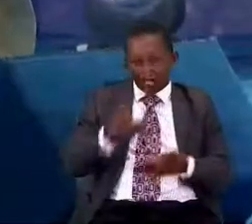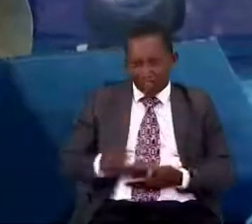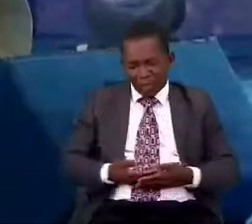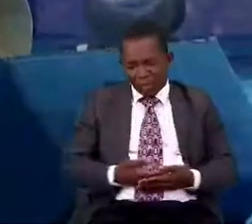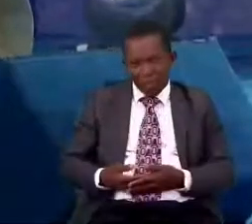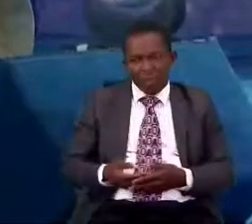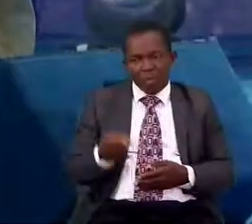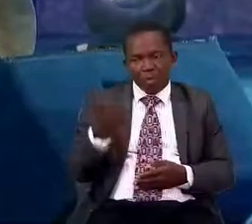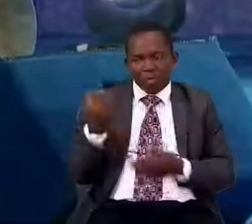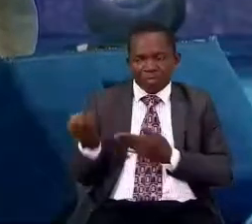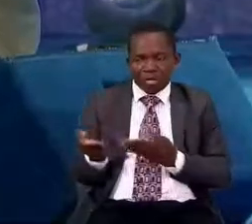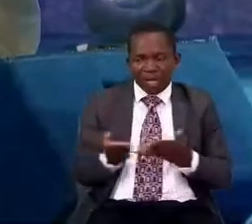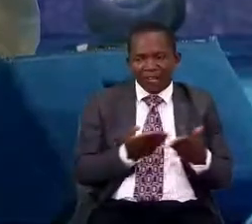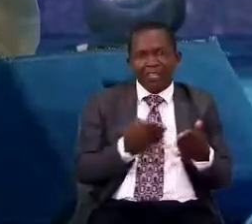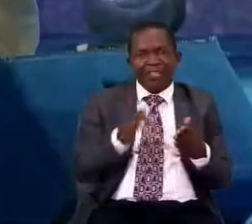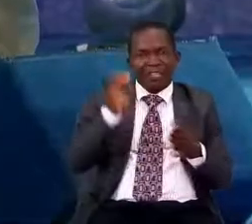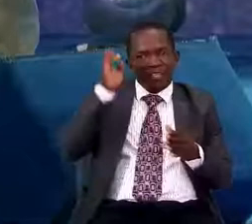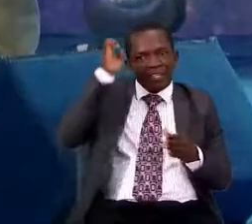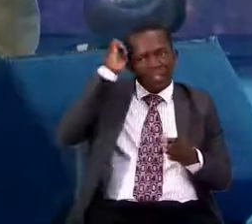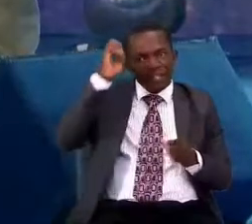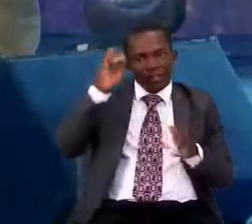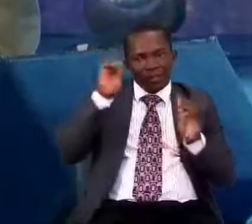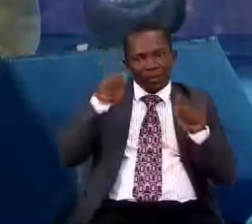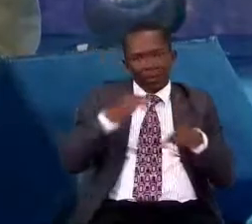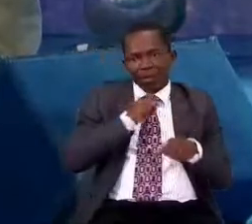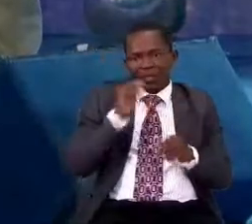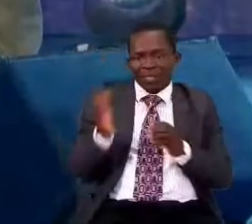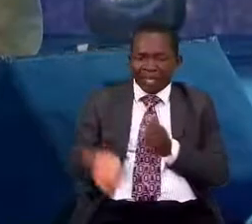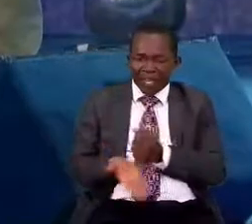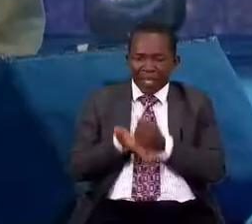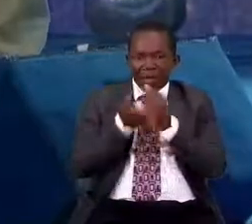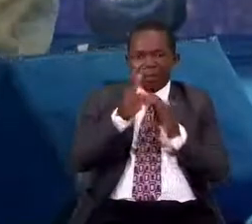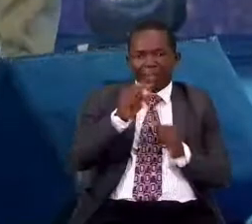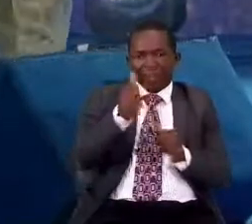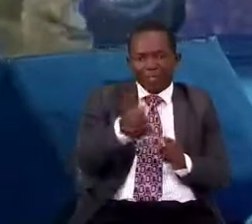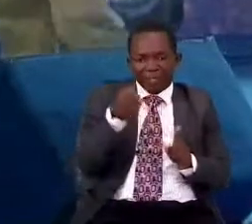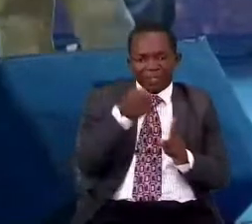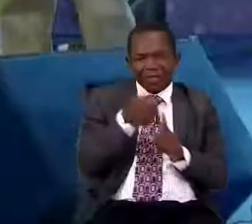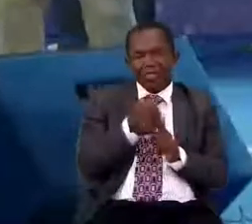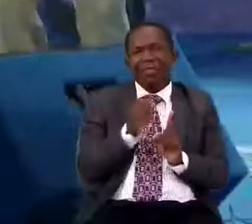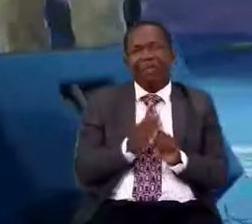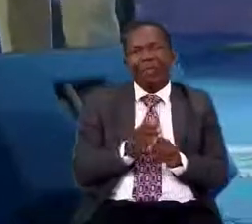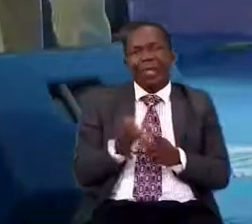impotent qu'on portait et qu'on plaçait tous les jours à la porte du temple.